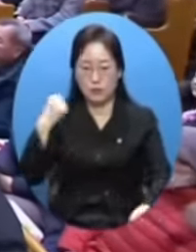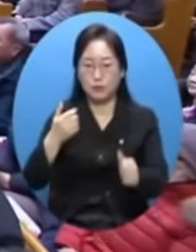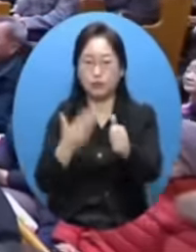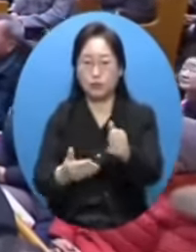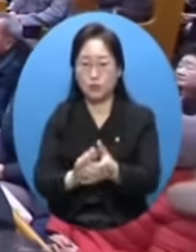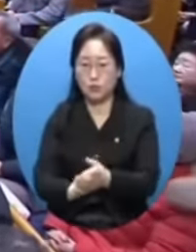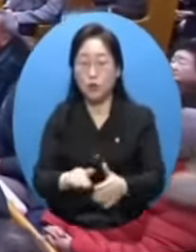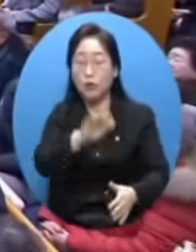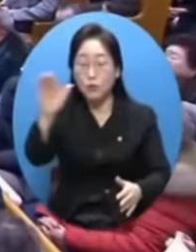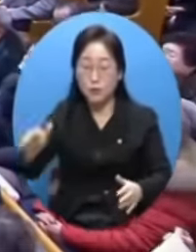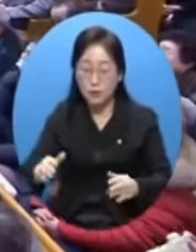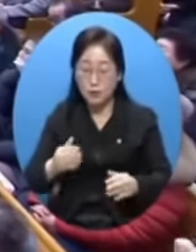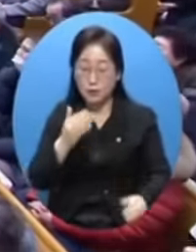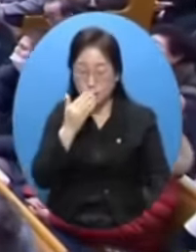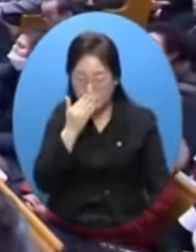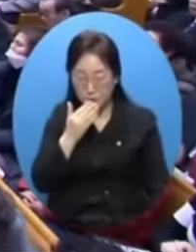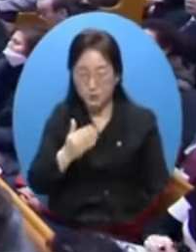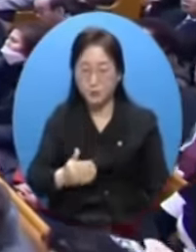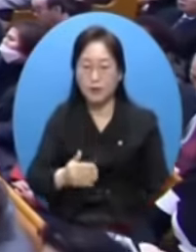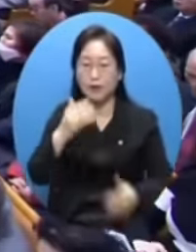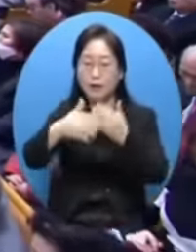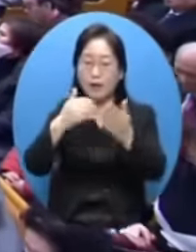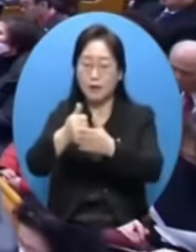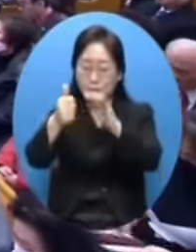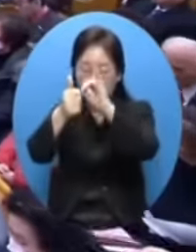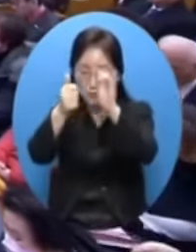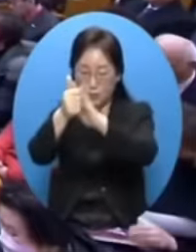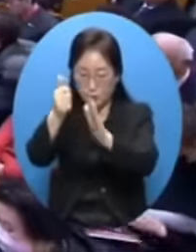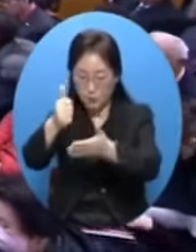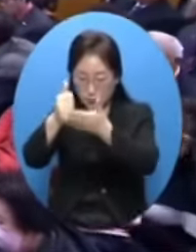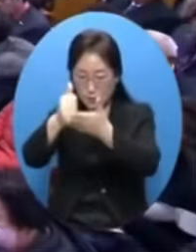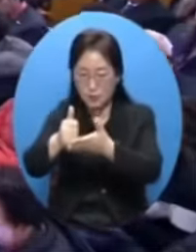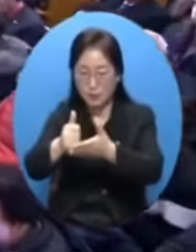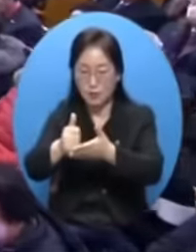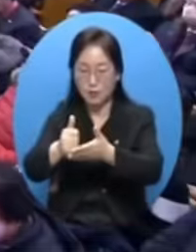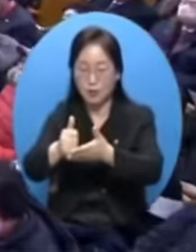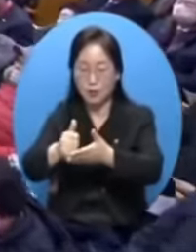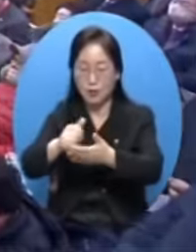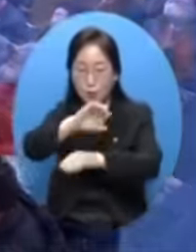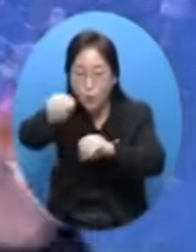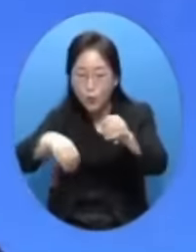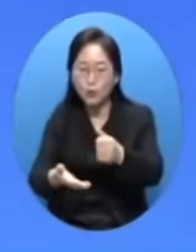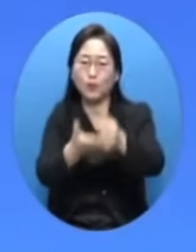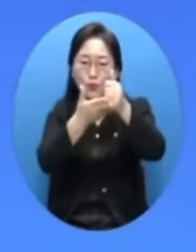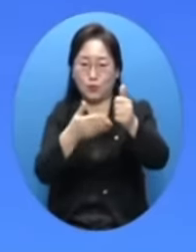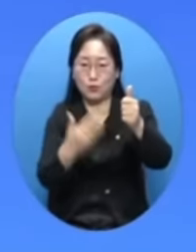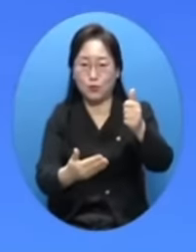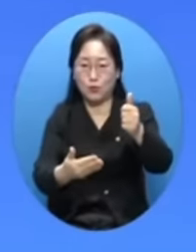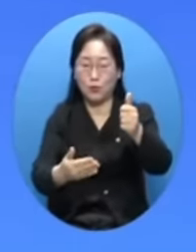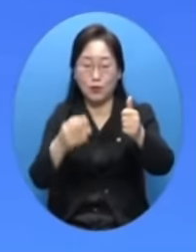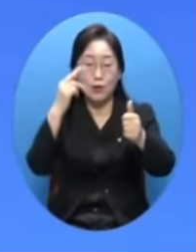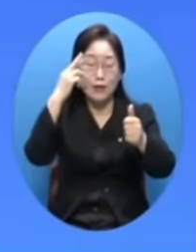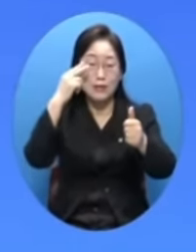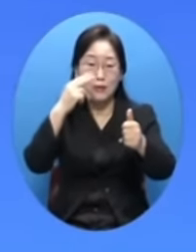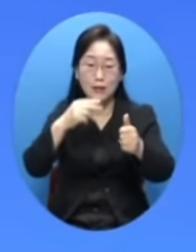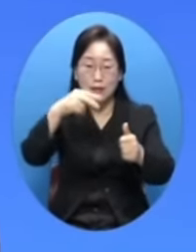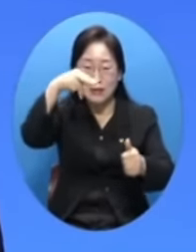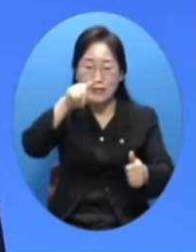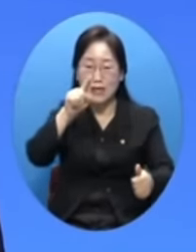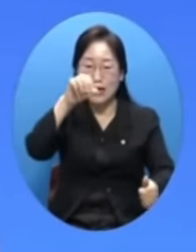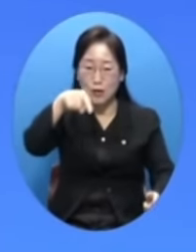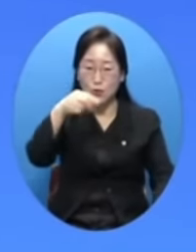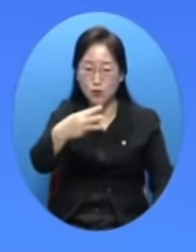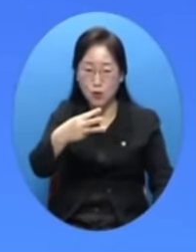겸손히 주님을 섬길 때 하나님께서 우리를 높여 주십니다 우리를 변화시켜 주십니다 사울이 변하여 바울이 되이 겁쟁이